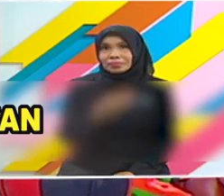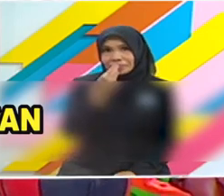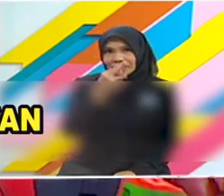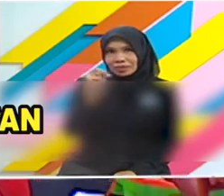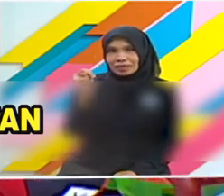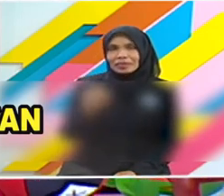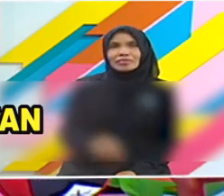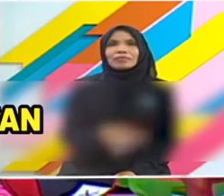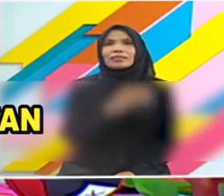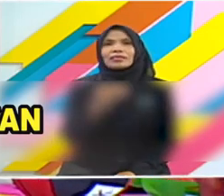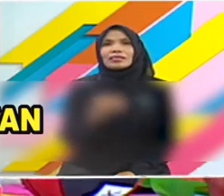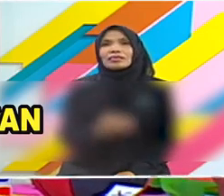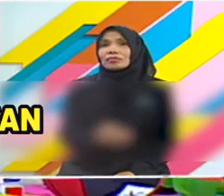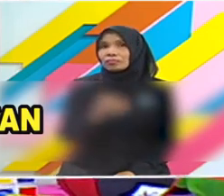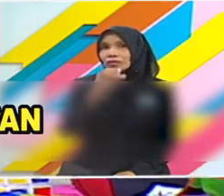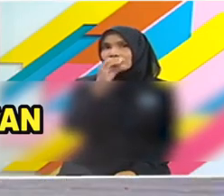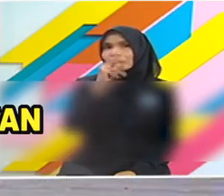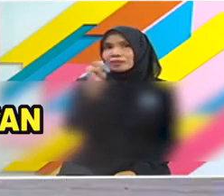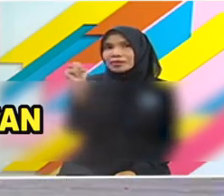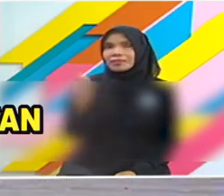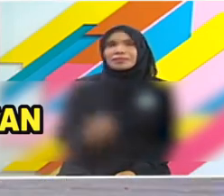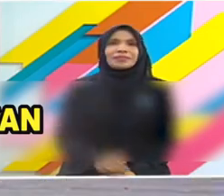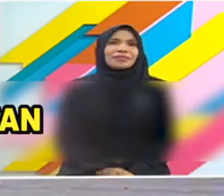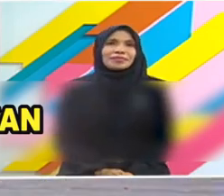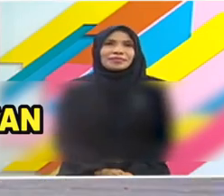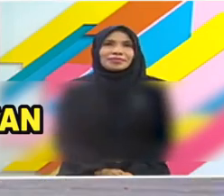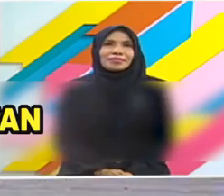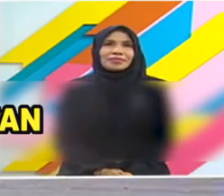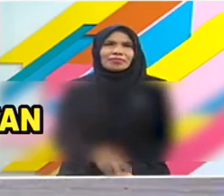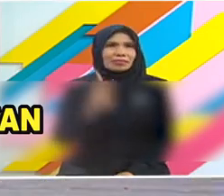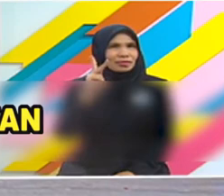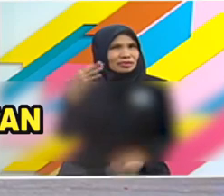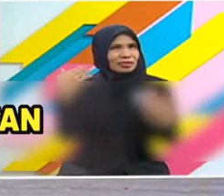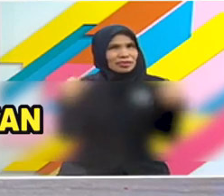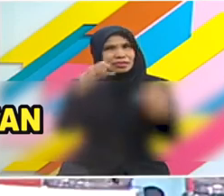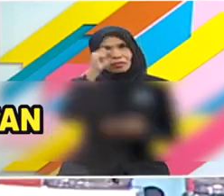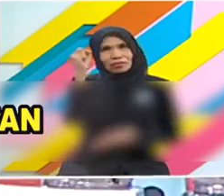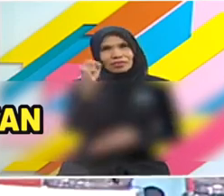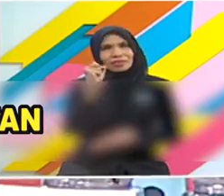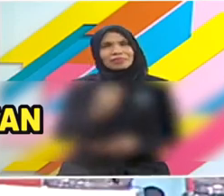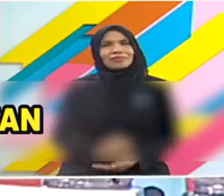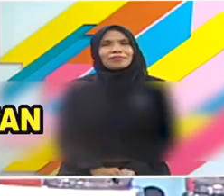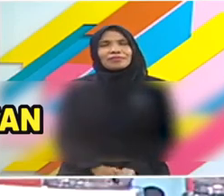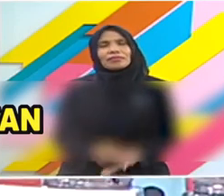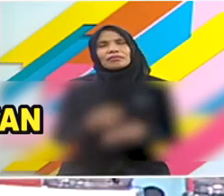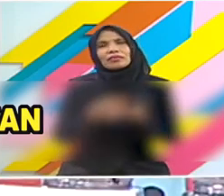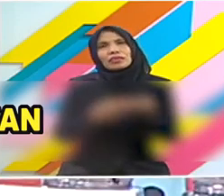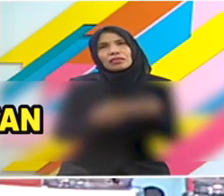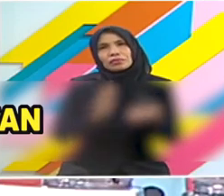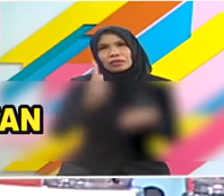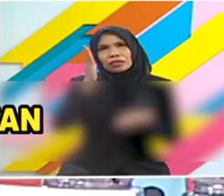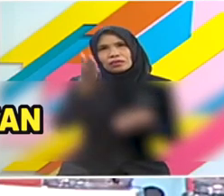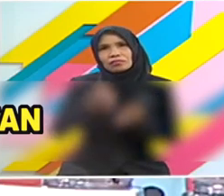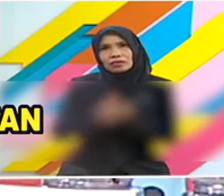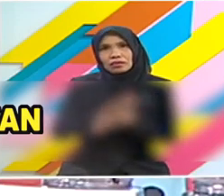makanan ataupun minuman. Tapi kan cikgu Su, Kak Rina ada satu soalan. Okey. Apa dia Kak Rina? Apa akan jadi pada